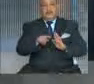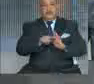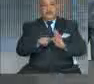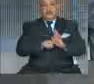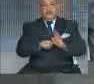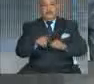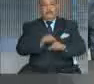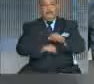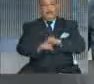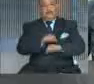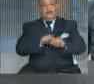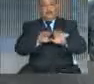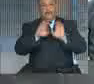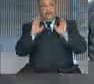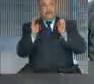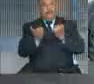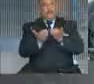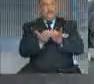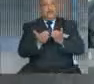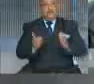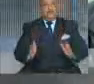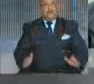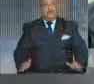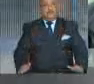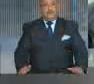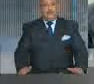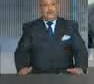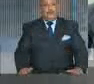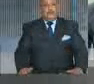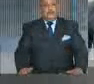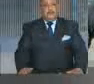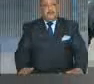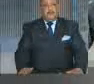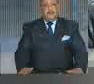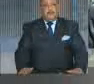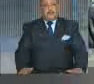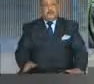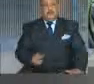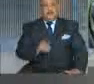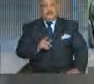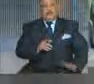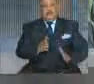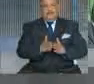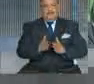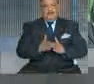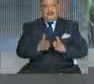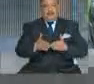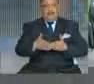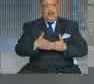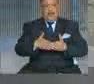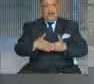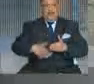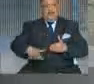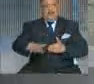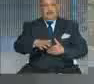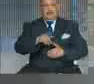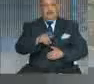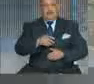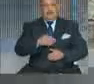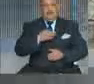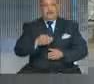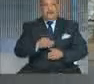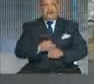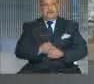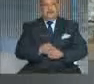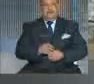دينار. الاخر لك صغيرات يجوا يترفوا شويه خير من اللي يبقوا في الشوارع، فهمتني ولا؟ واحد يتعلم في السرقه والاخر يتعلم في الزطل. مشاريع